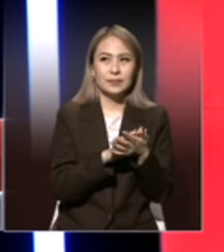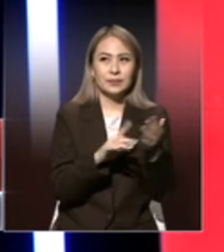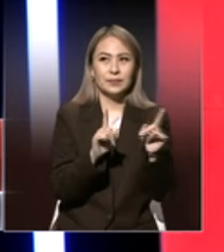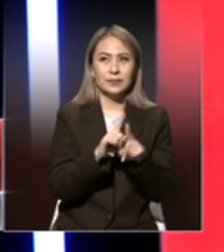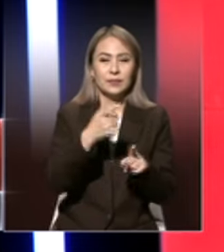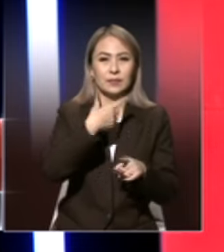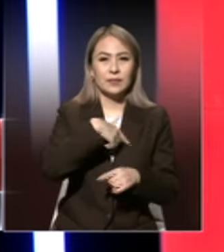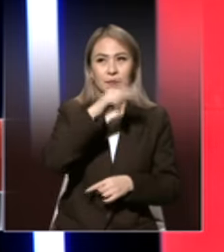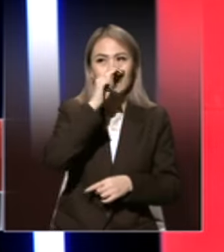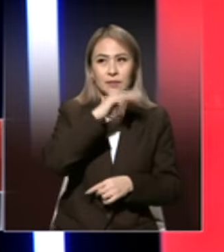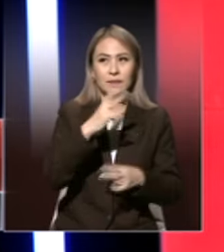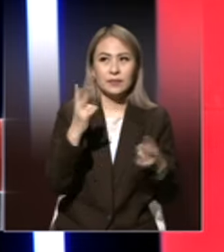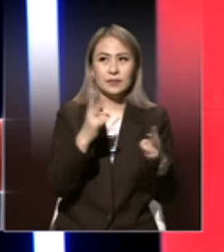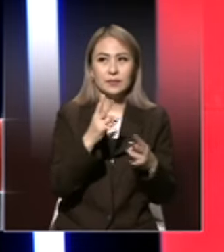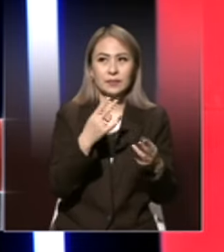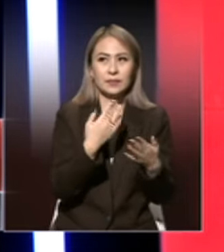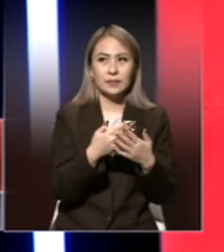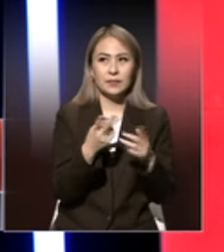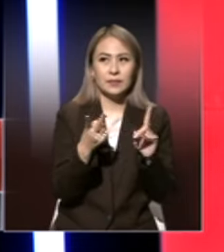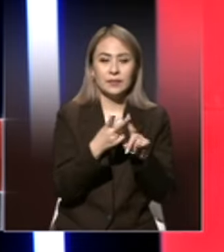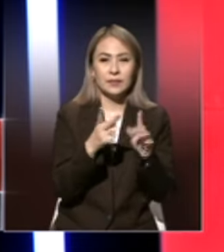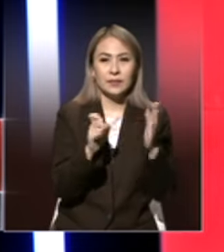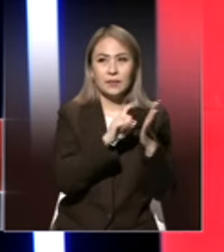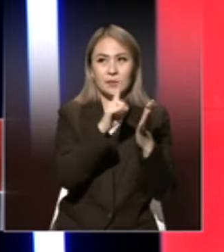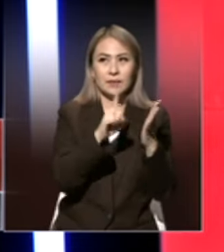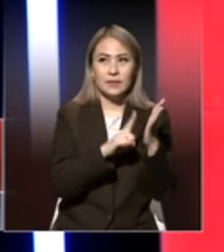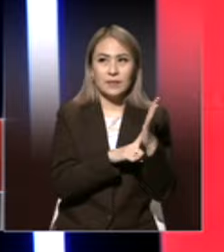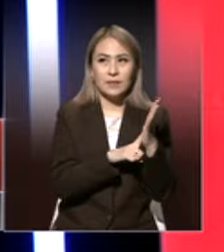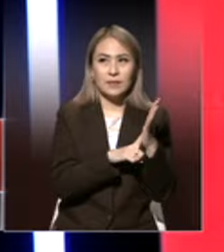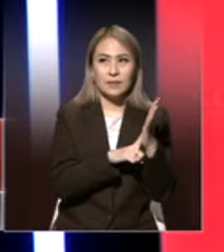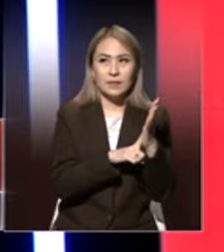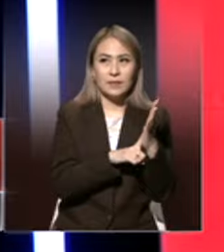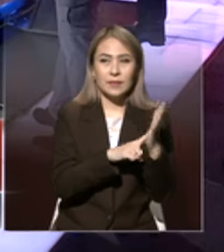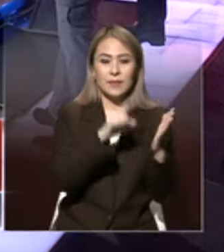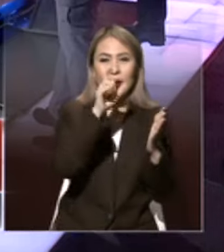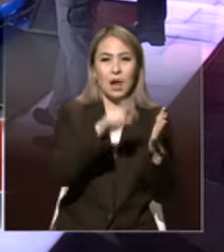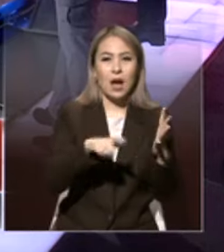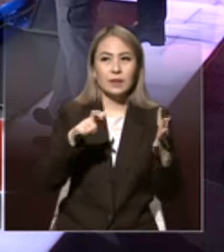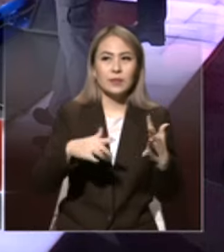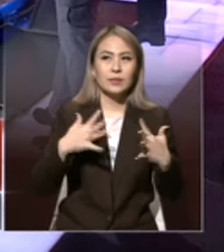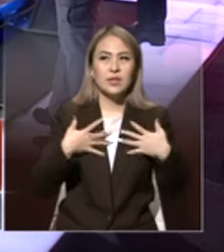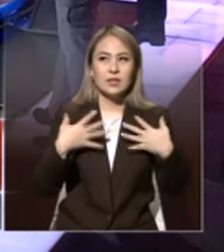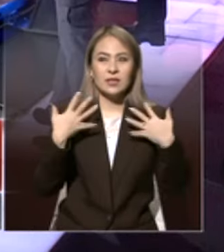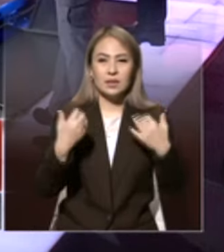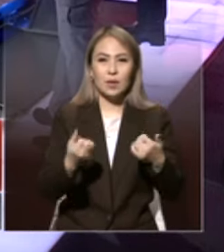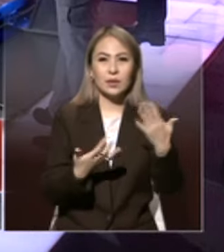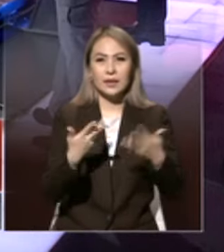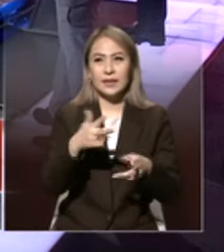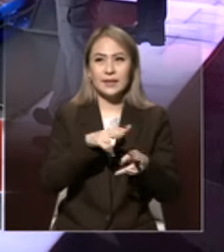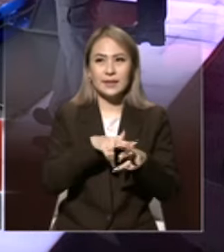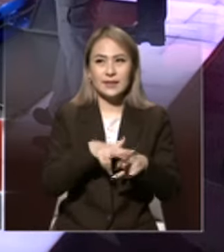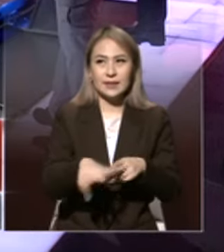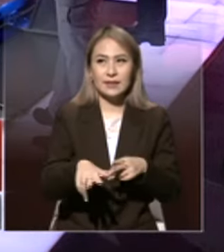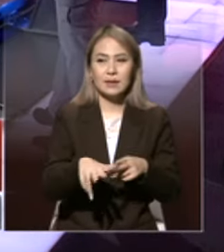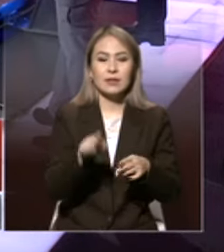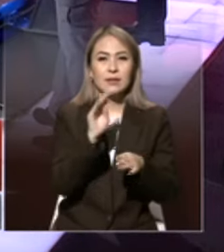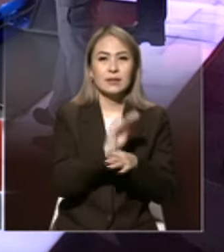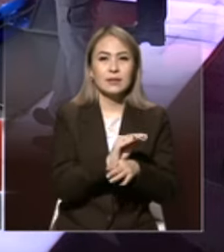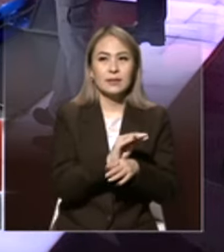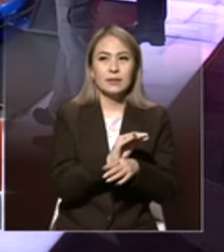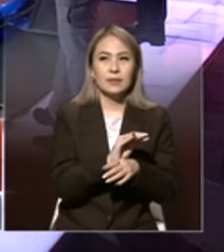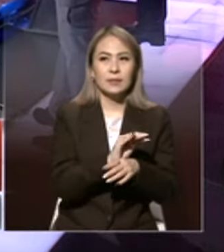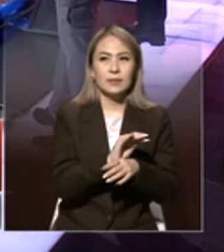Адам өзінің кінәсін мойындай білу керек. Бір екінші сұрақ. Міне, бізде әйелдердің денсаулығына жеңіл зиян келтірілсе, бірінші кезекте ол